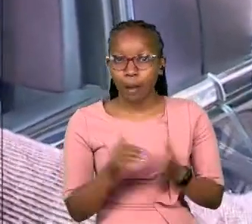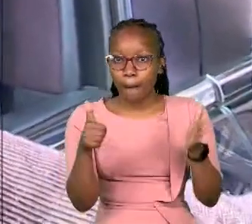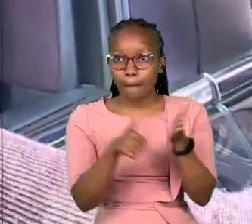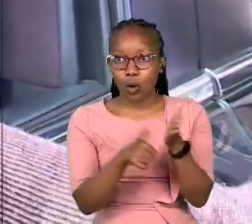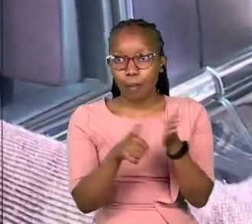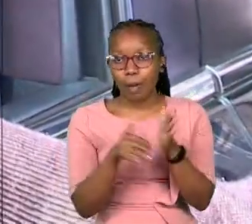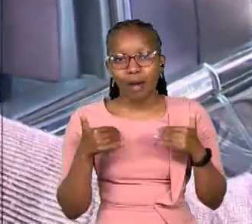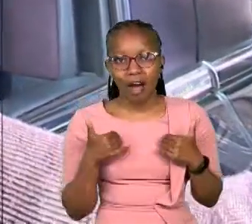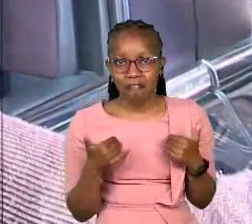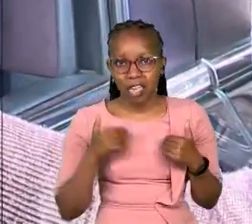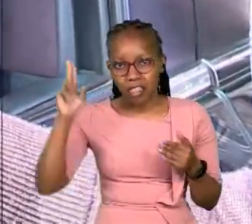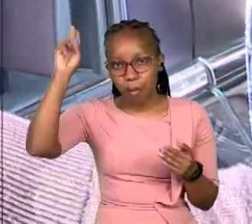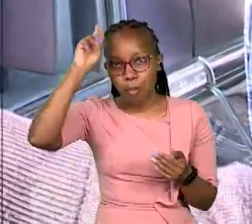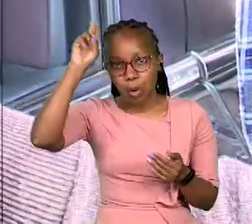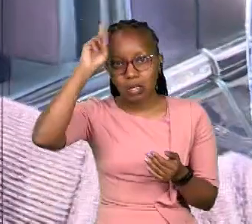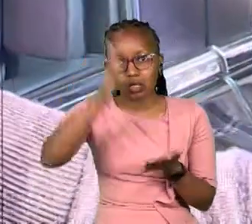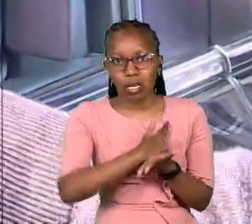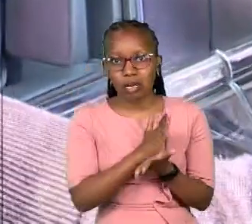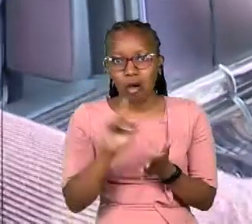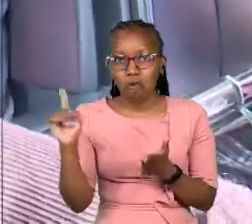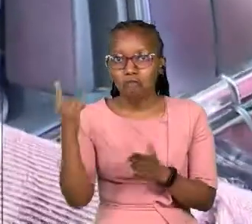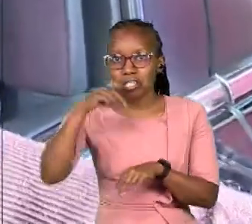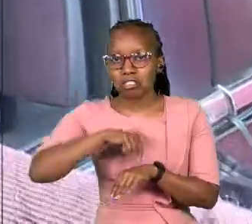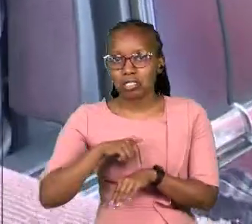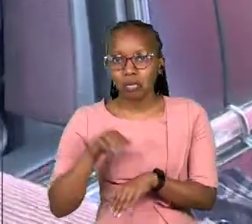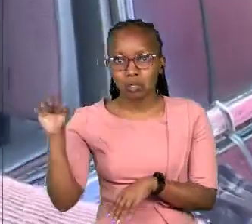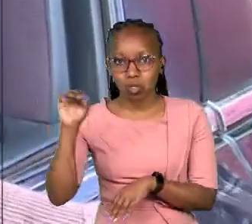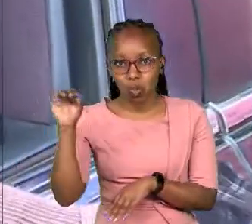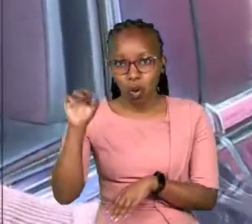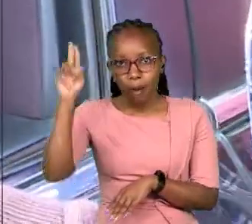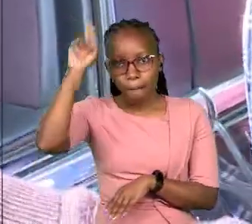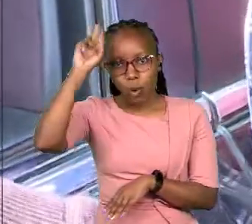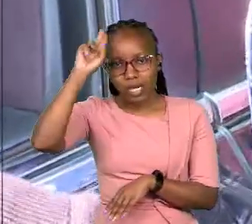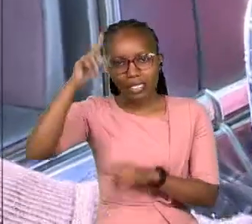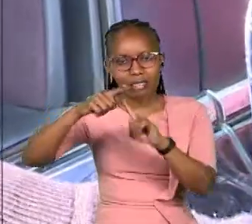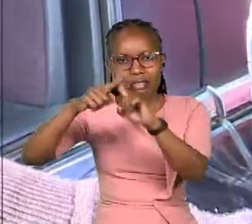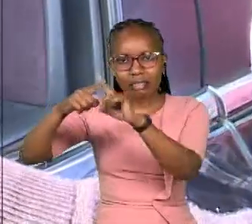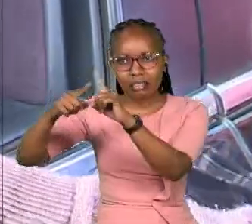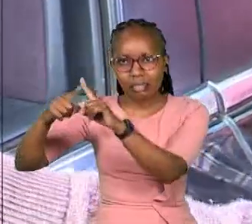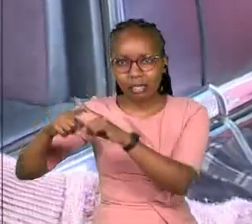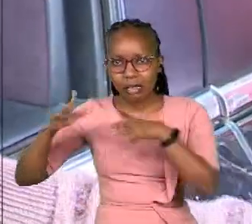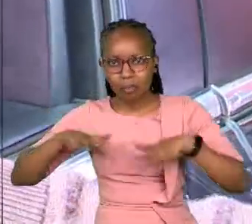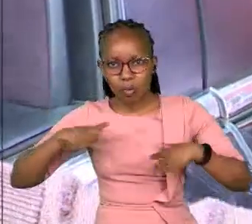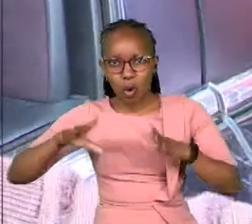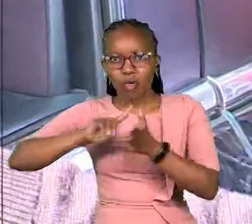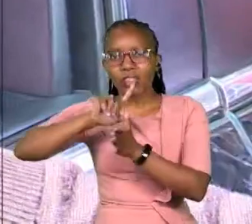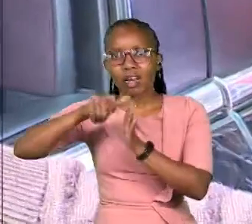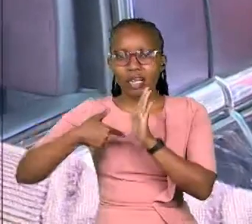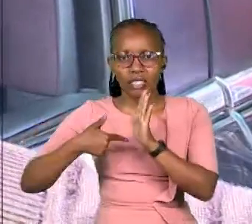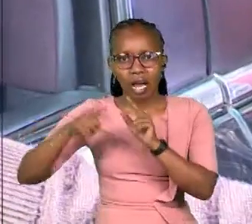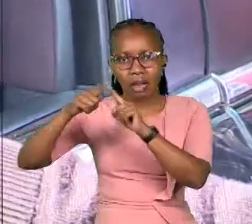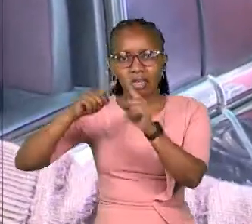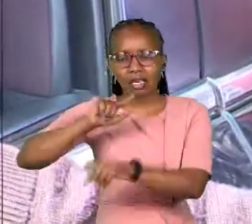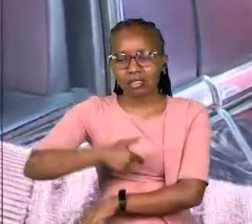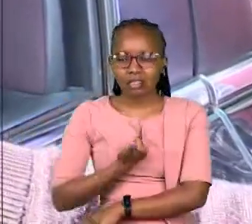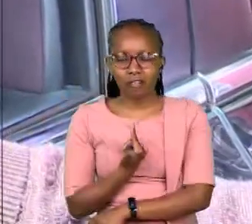katika kikosi cha polisi, kwa sababu hii si mara ya kwanza tumesikia polisi wakiua watu, wakichipika marisazi, wakiua watu